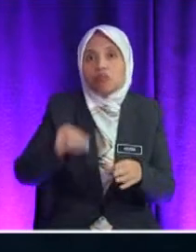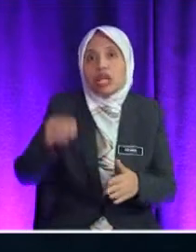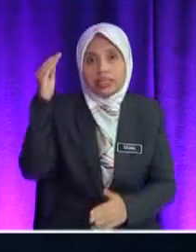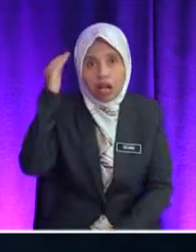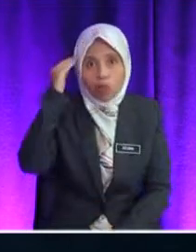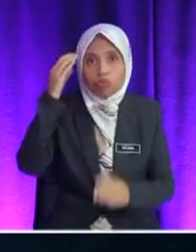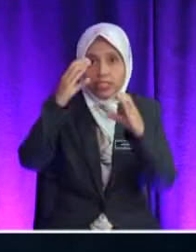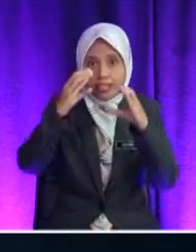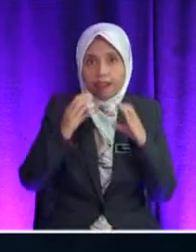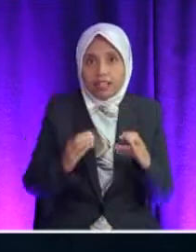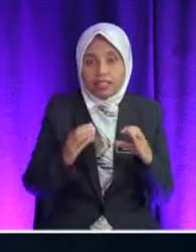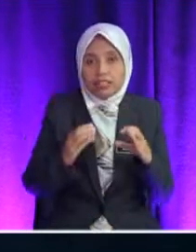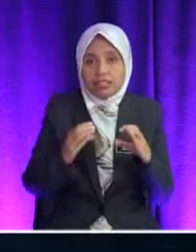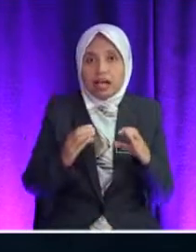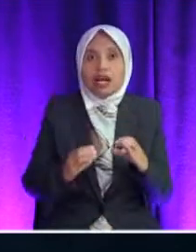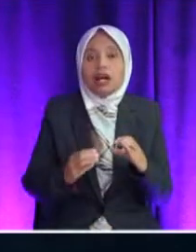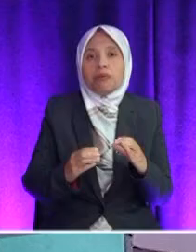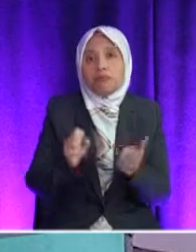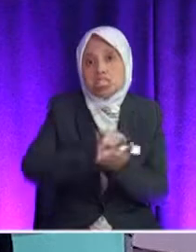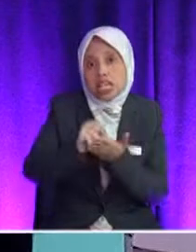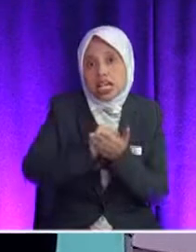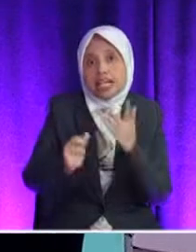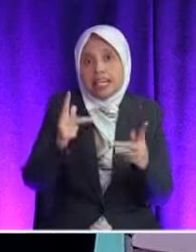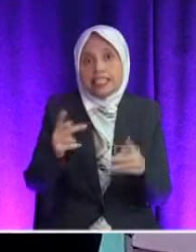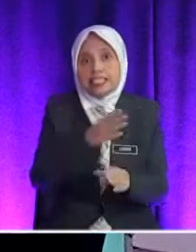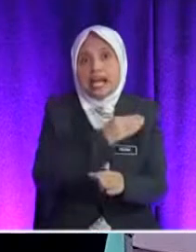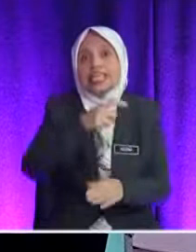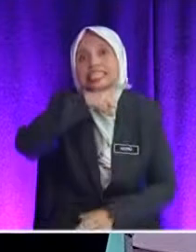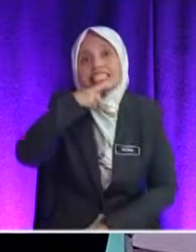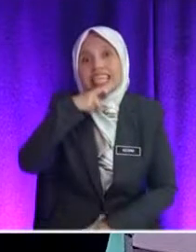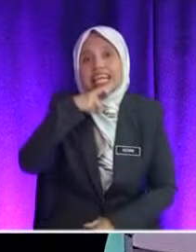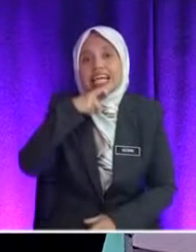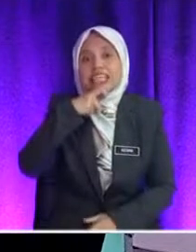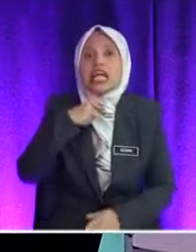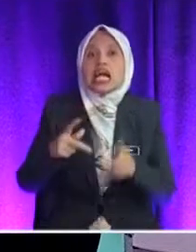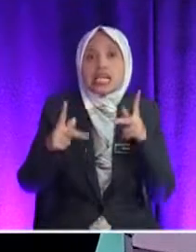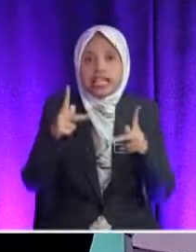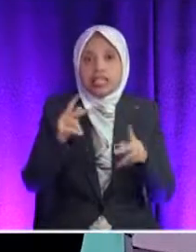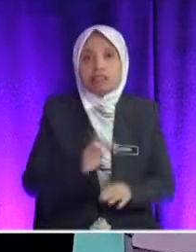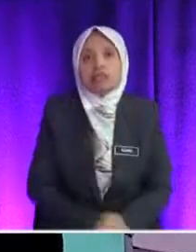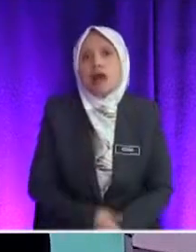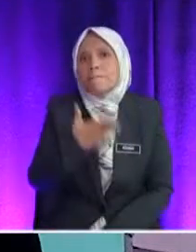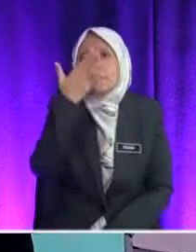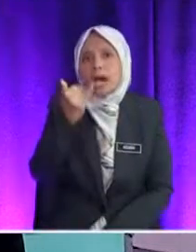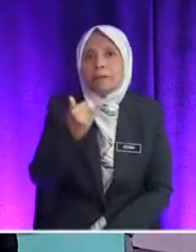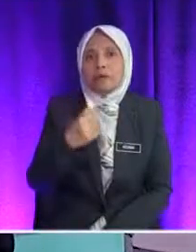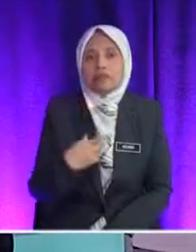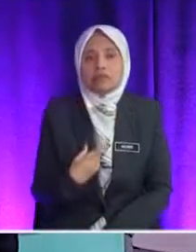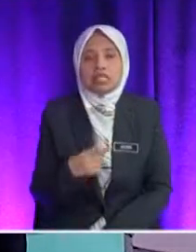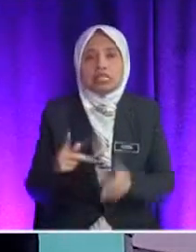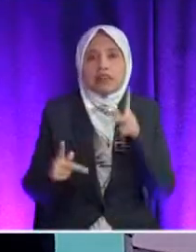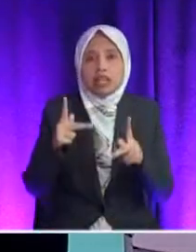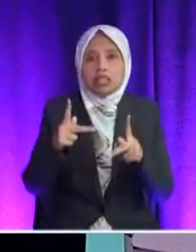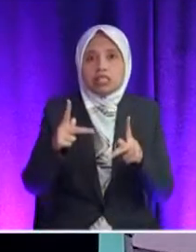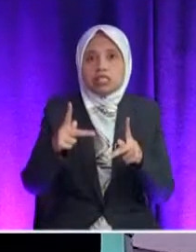mencuci dan mengeringkan kenderaan. Oh, faham cikgu. Okey, kenapa kita perlu, sebab kenapa kereta Fizi